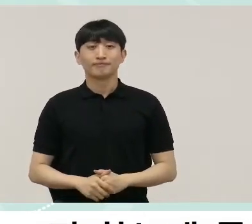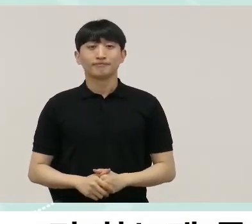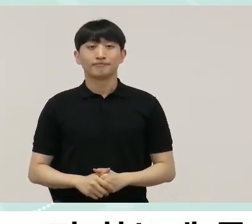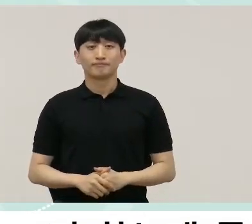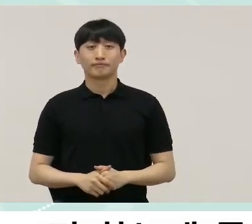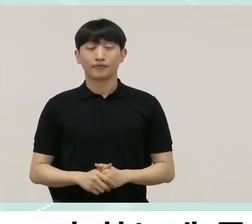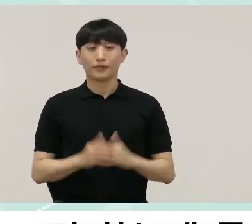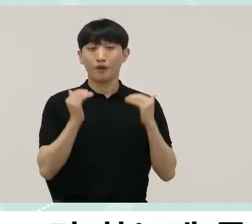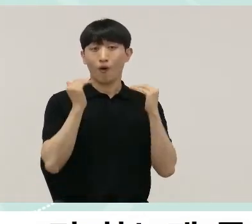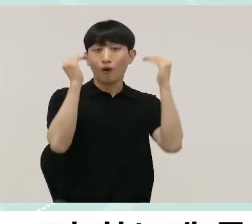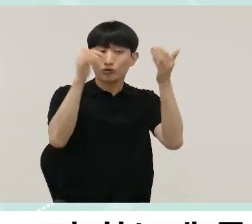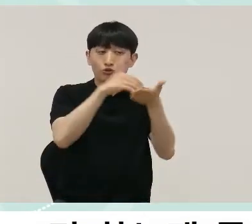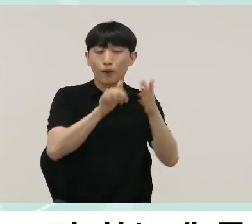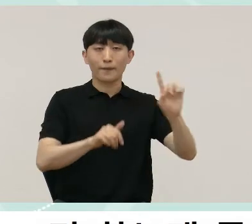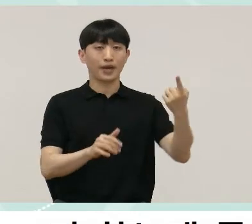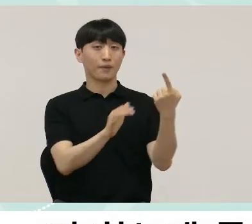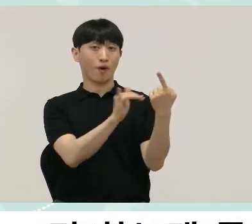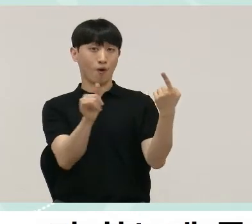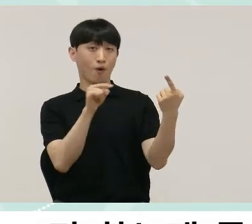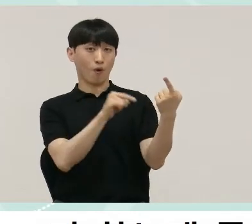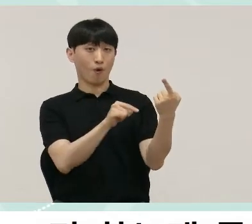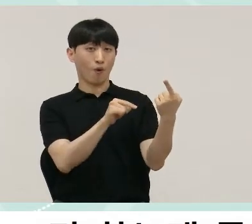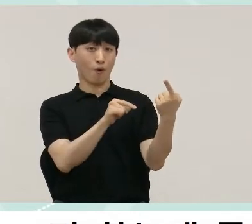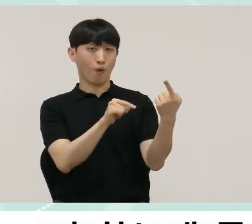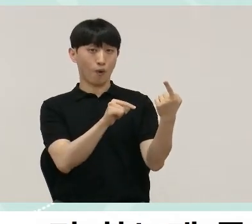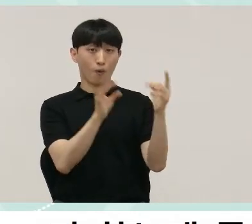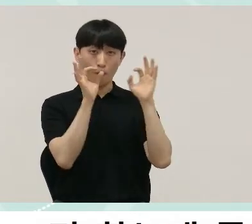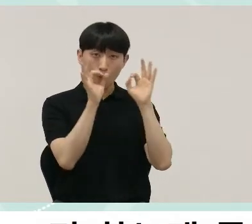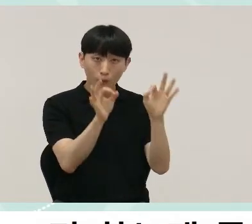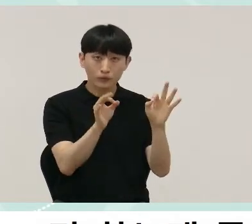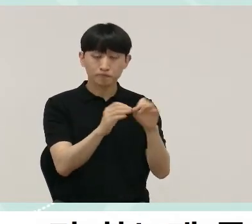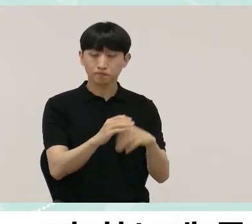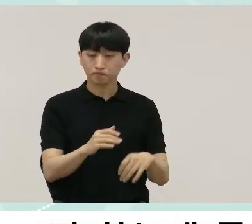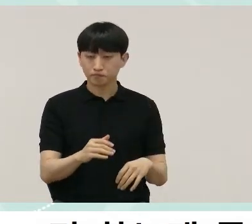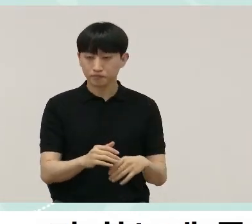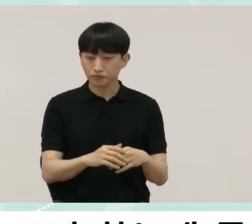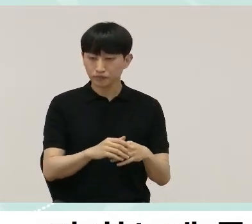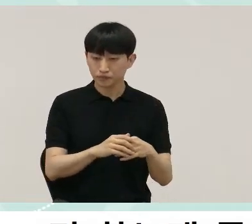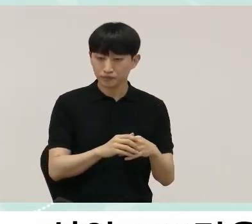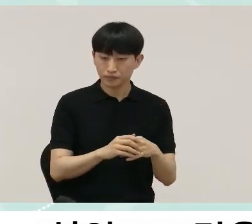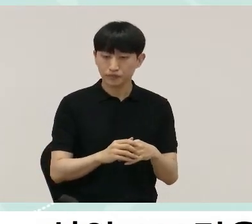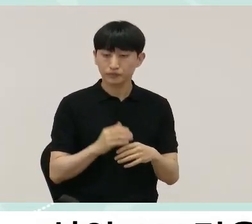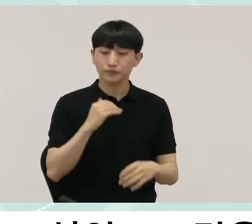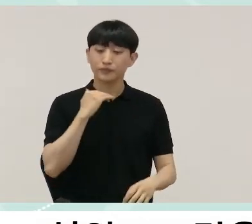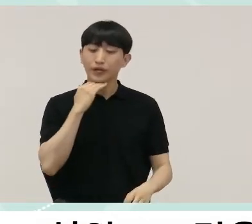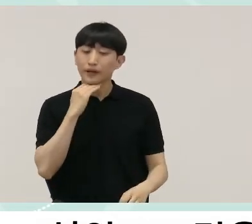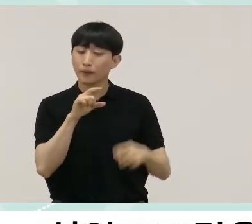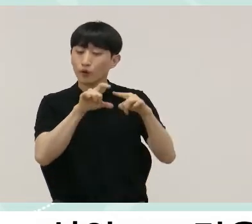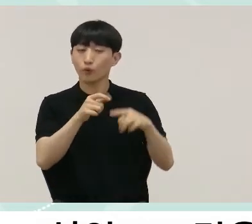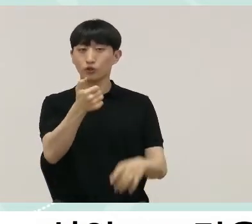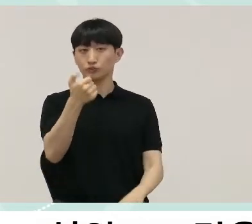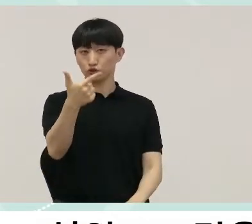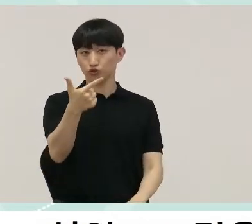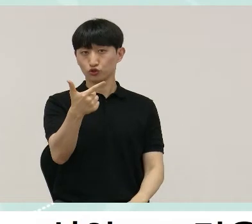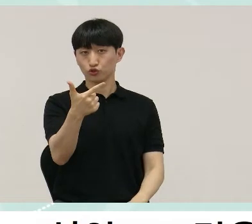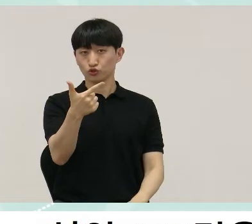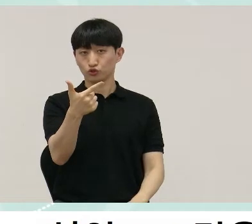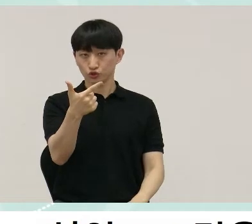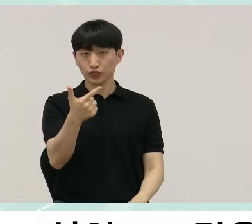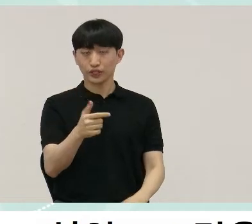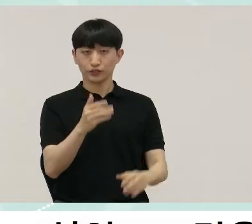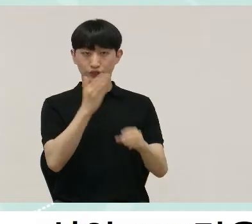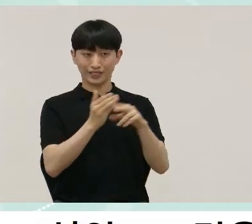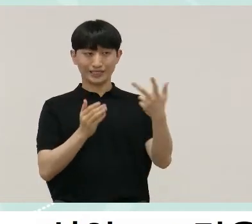성인 100명에 대해서 분석을 해봤습니다. 수술 연령이 56세이고요. 그 중에 약 72명이